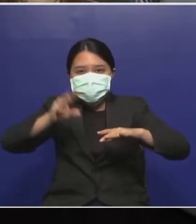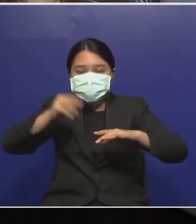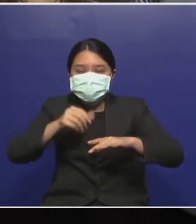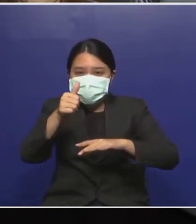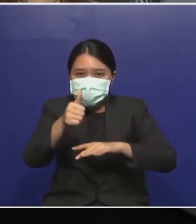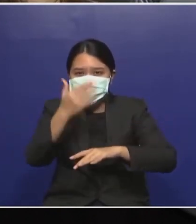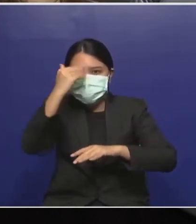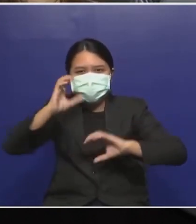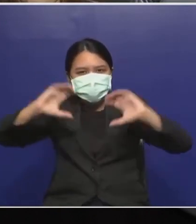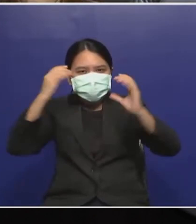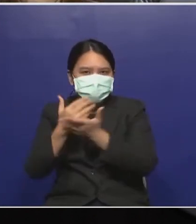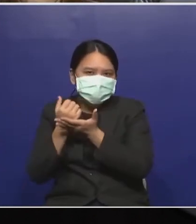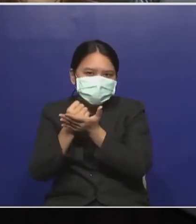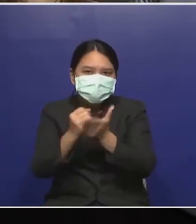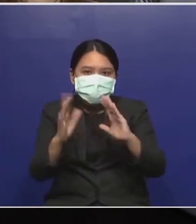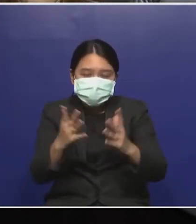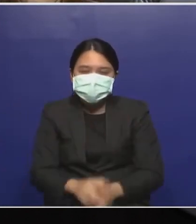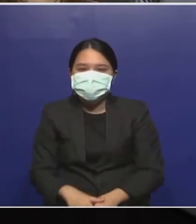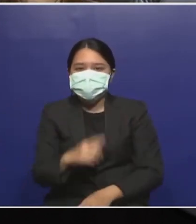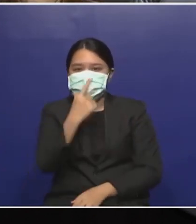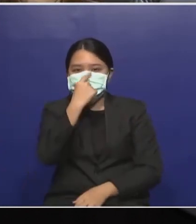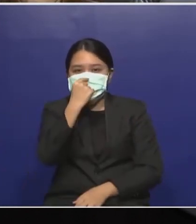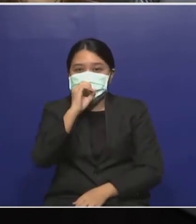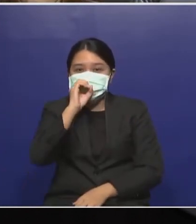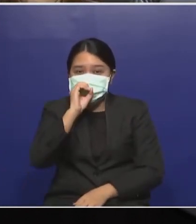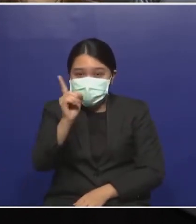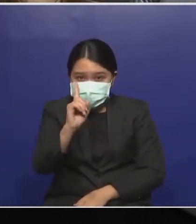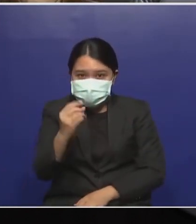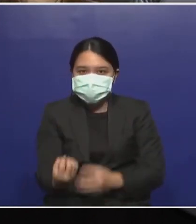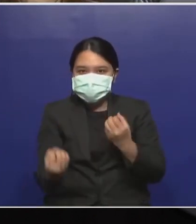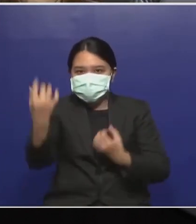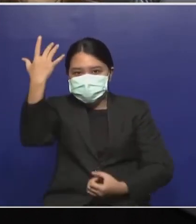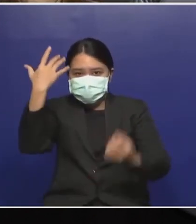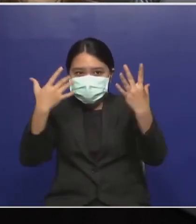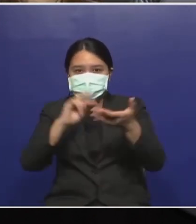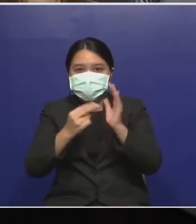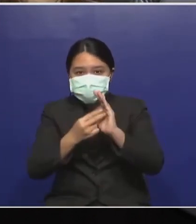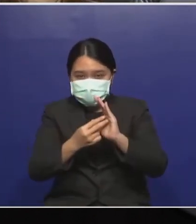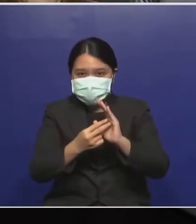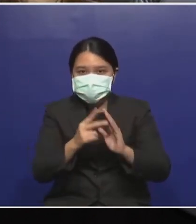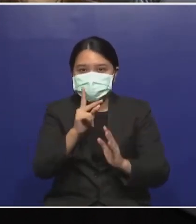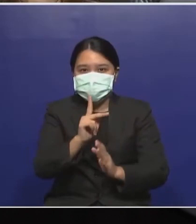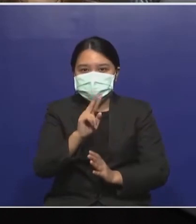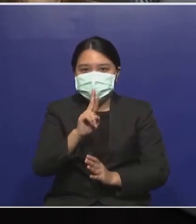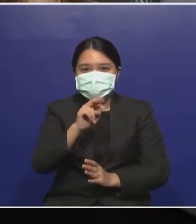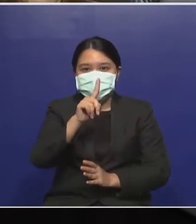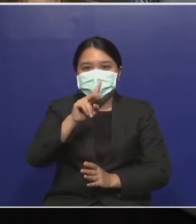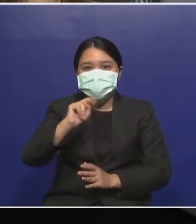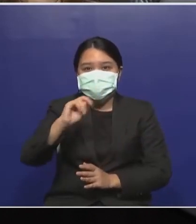ใรไครับฝรงเขาเรีกปะไม้วาอะไร Green Carbonเขาเรีกทะเลว่า Blue Carbon